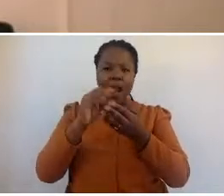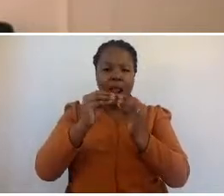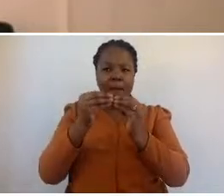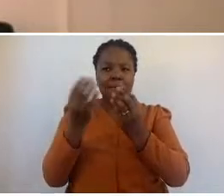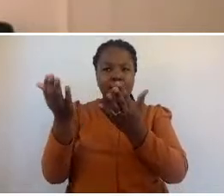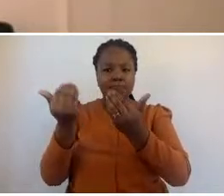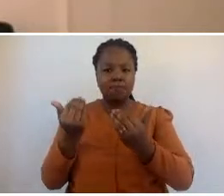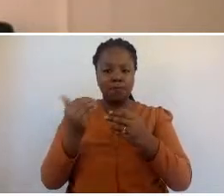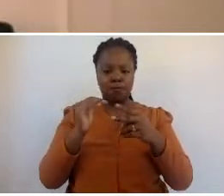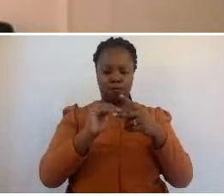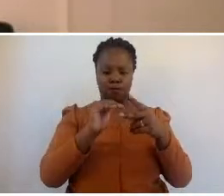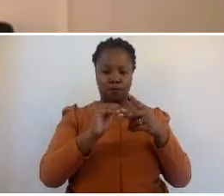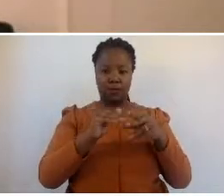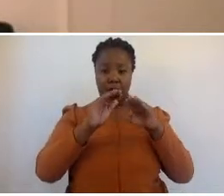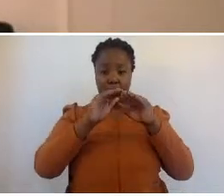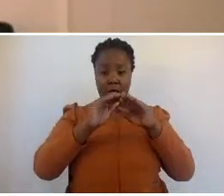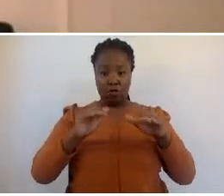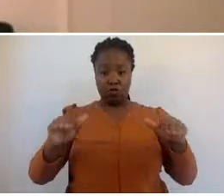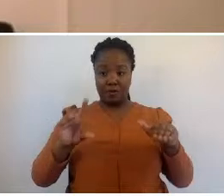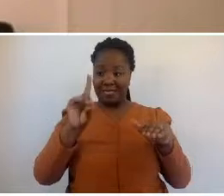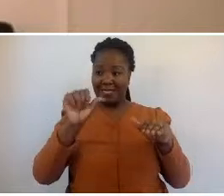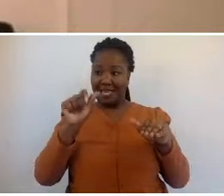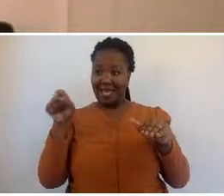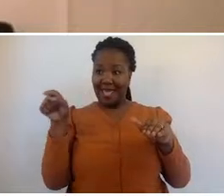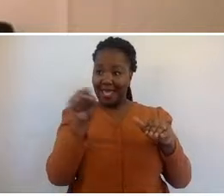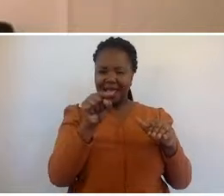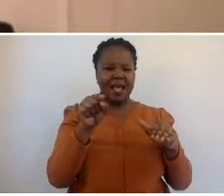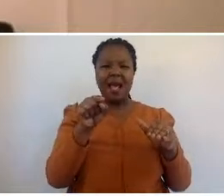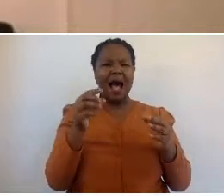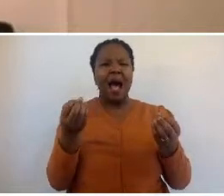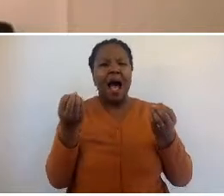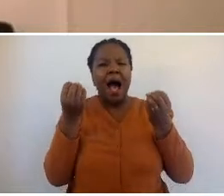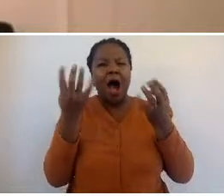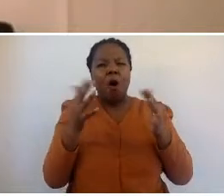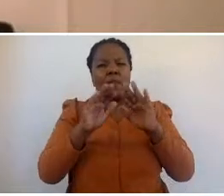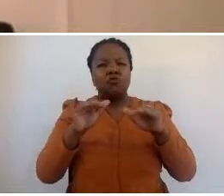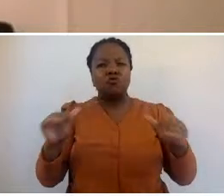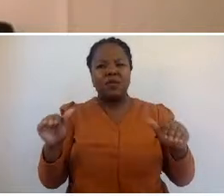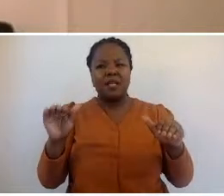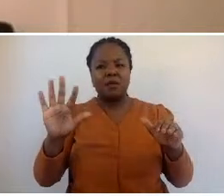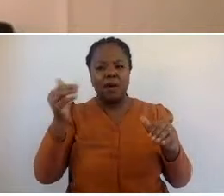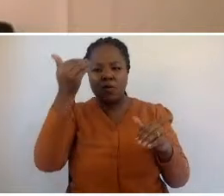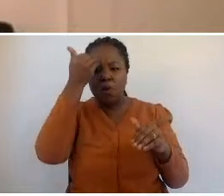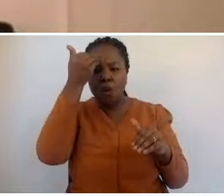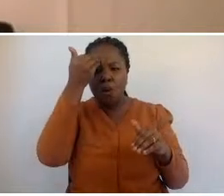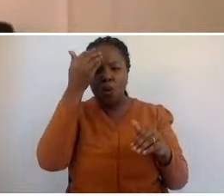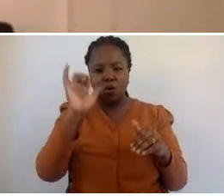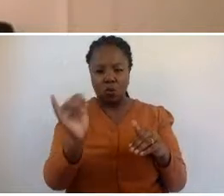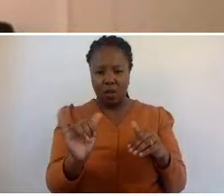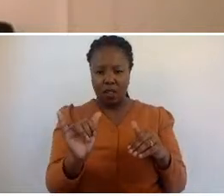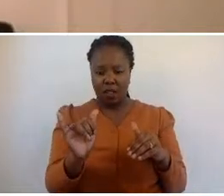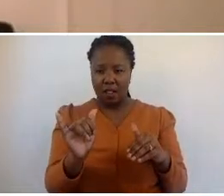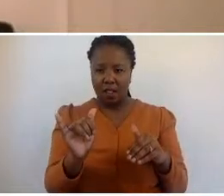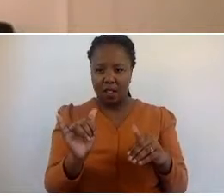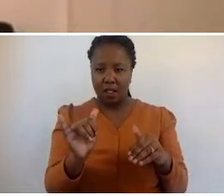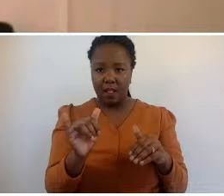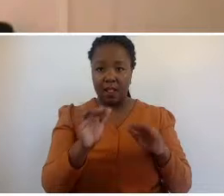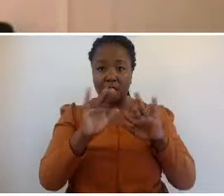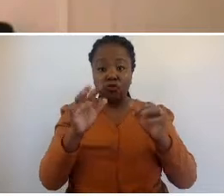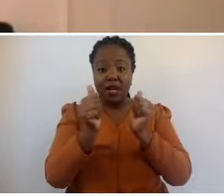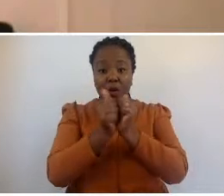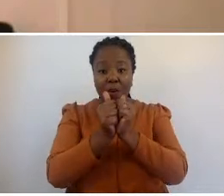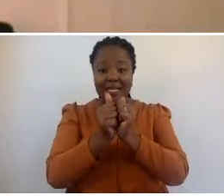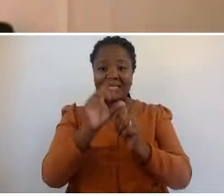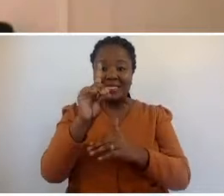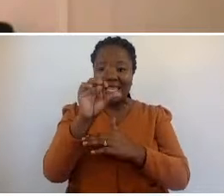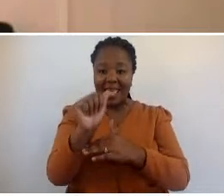données sur le nombre total d'enfants qui sont défavorisés. Il y a une interruption de